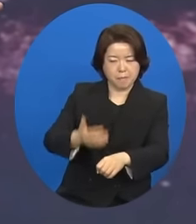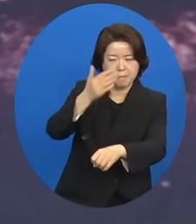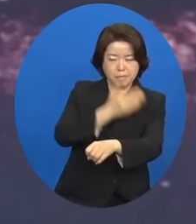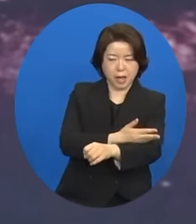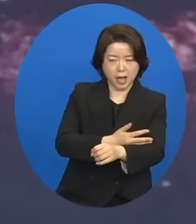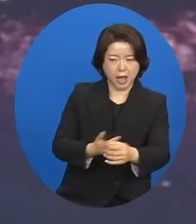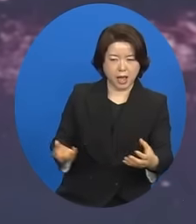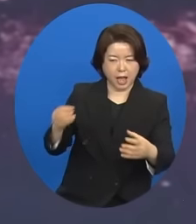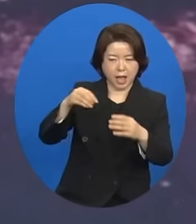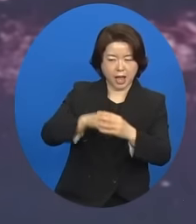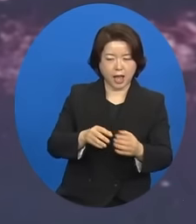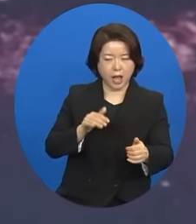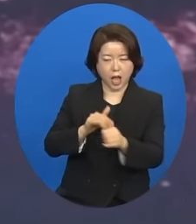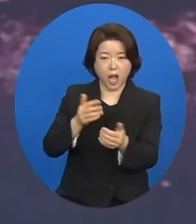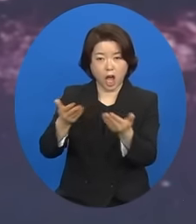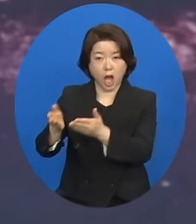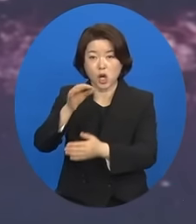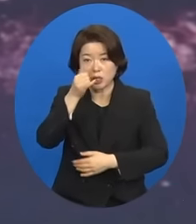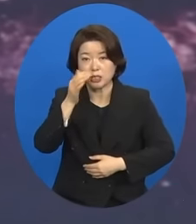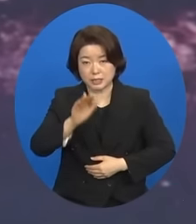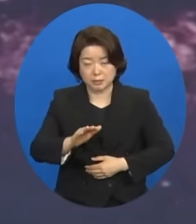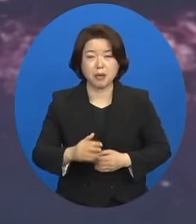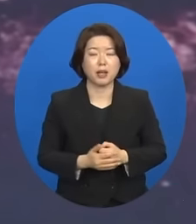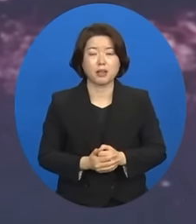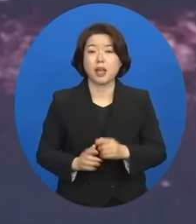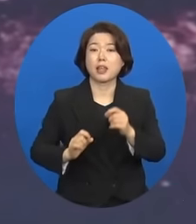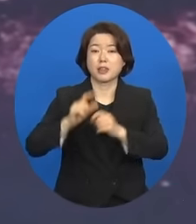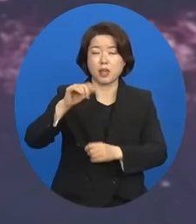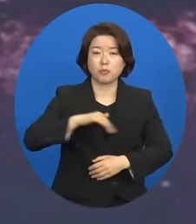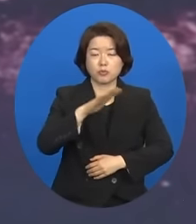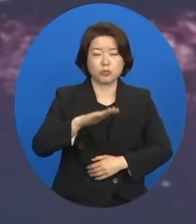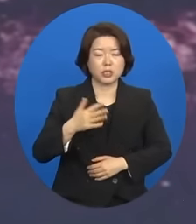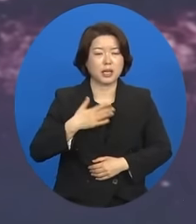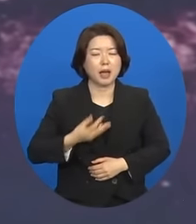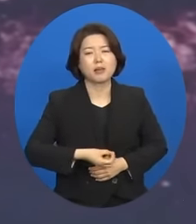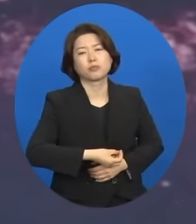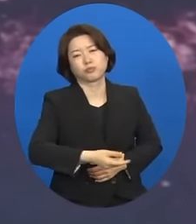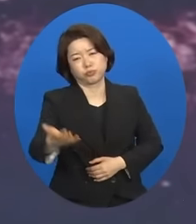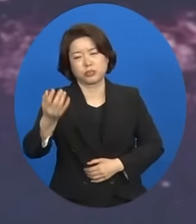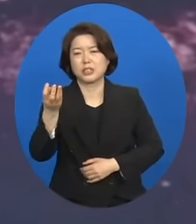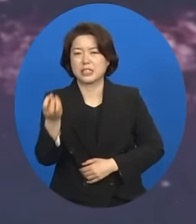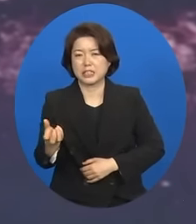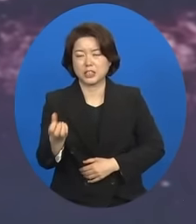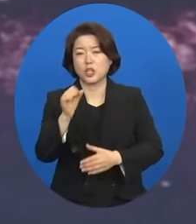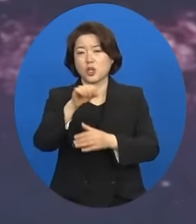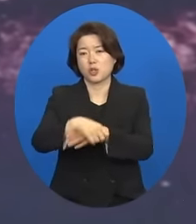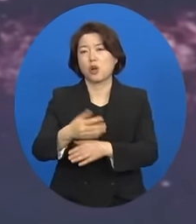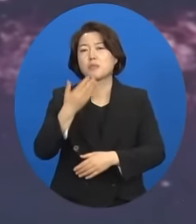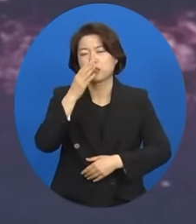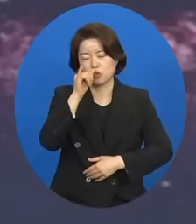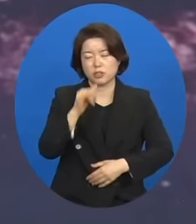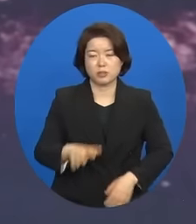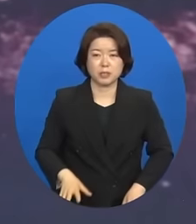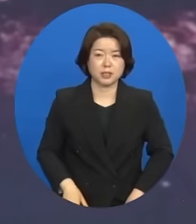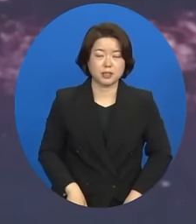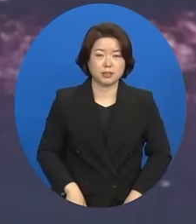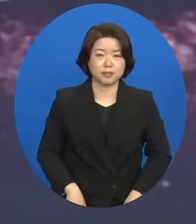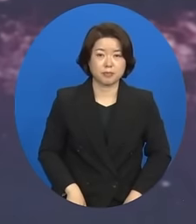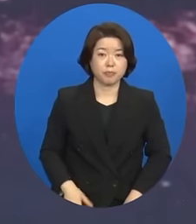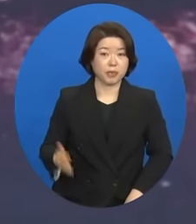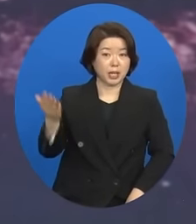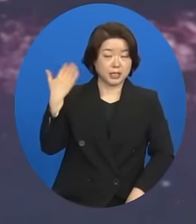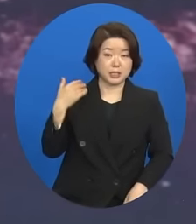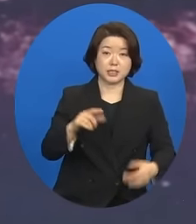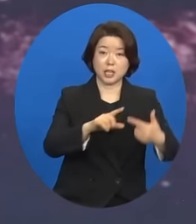것도 물론 있겠지만 상당수 우리가 뿌린 씨앗의 지금 열매인지 모른다는 거예요 지난